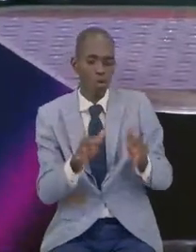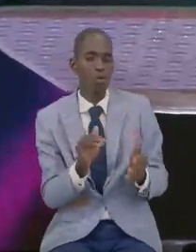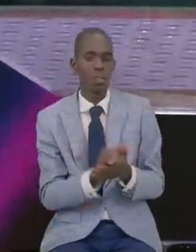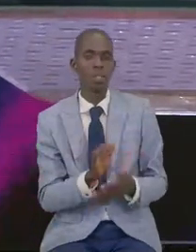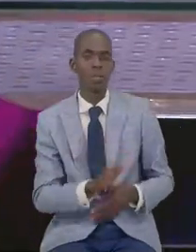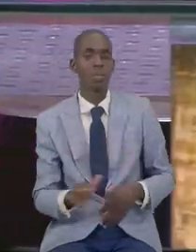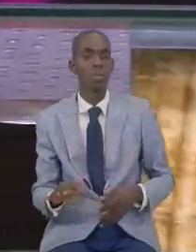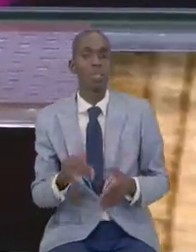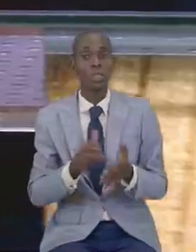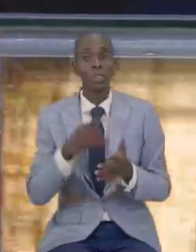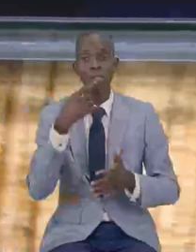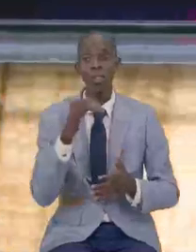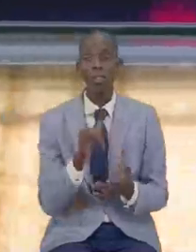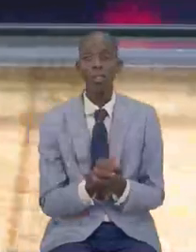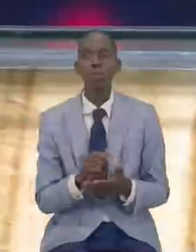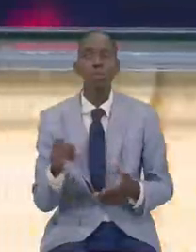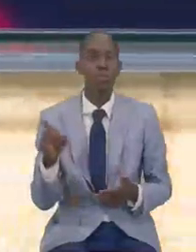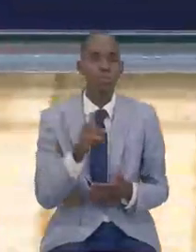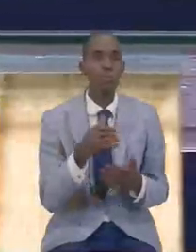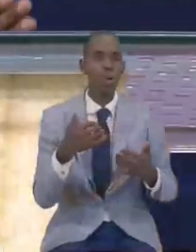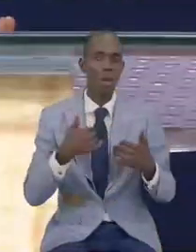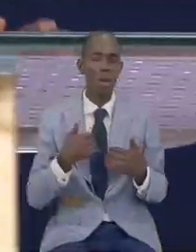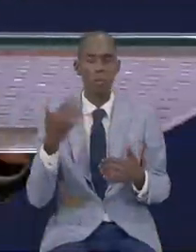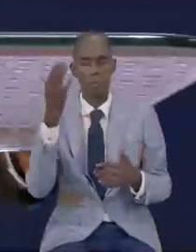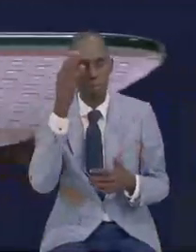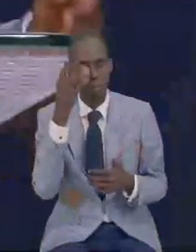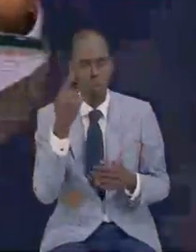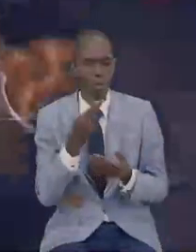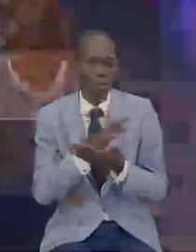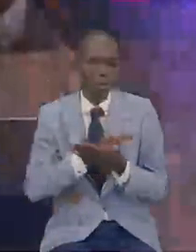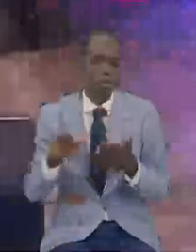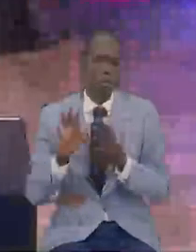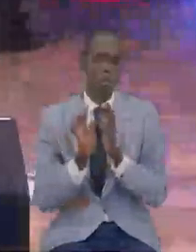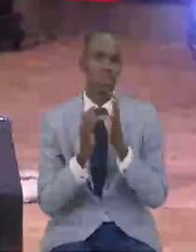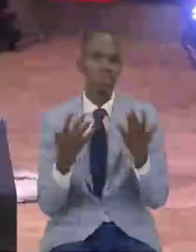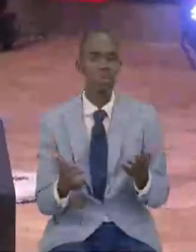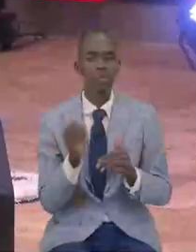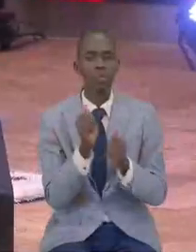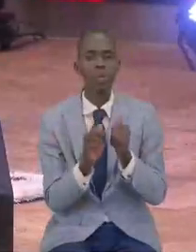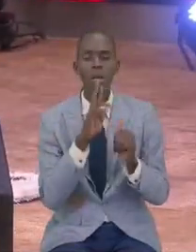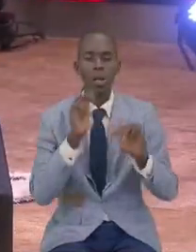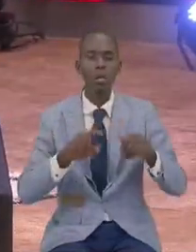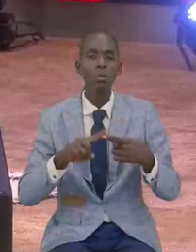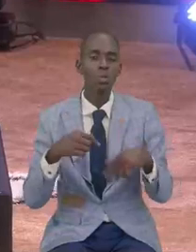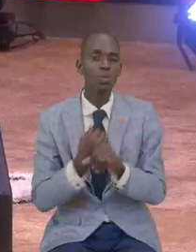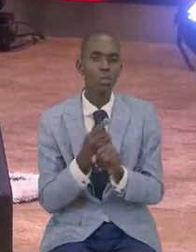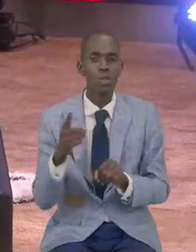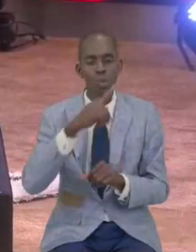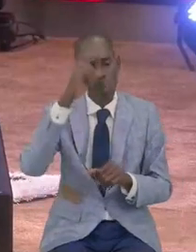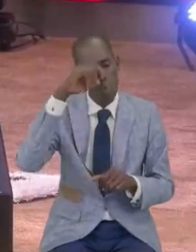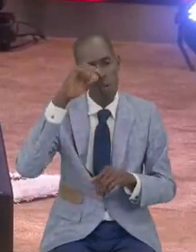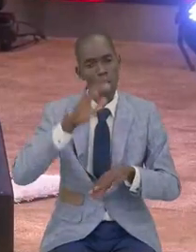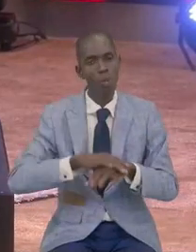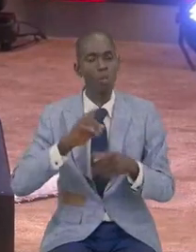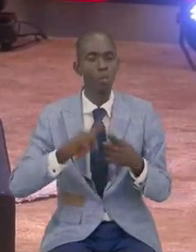c'est que dès ton enfance, tu connais les saintes lettres qui peuvent te rendre sage à